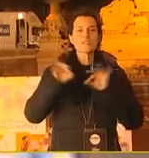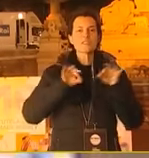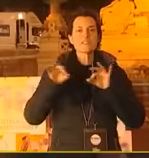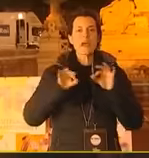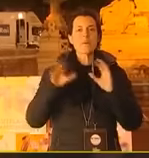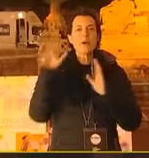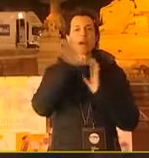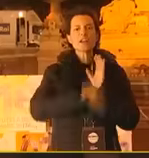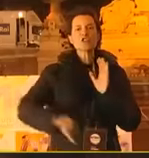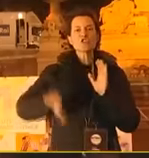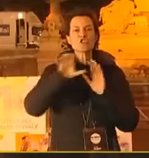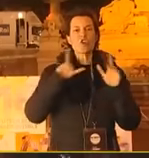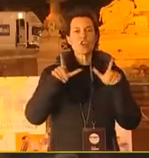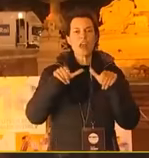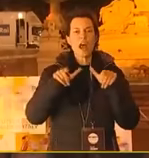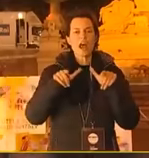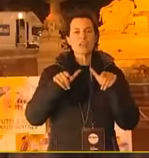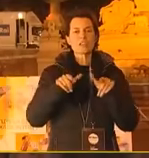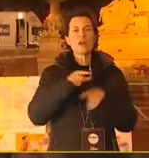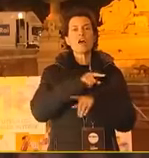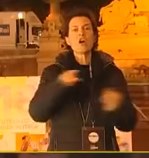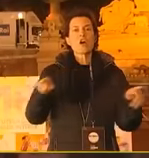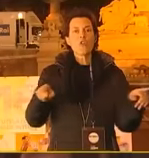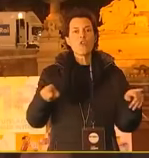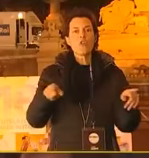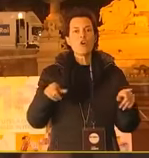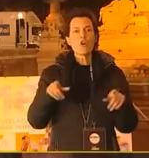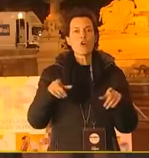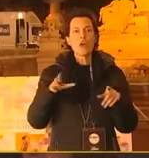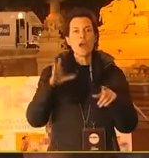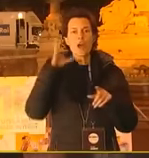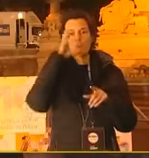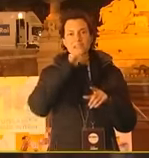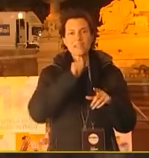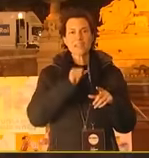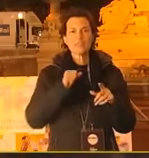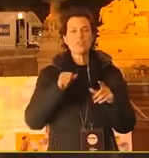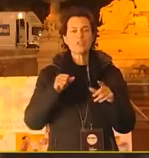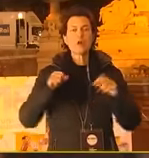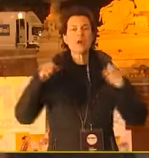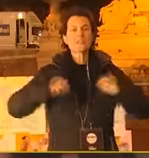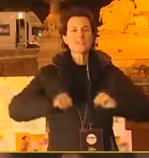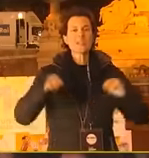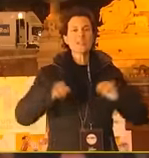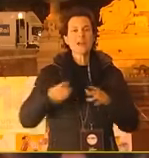Ma avete idea di cosa sia la sanità nella Regione Lazio? E dicono che va tutto bene.